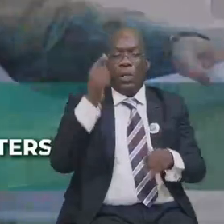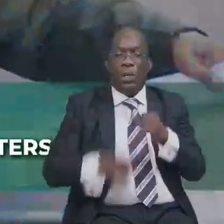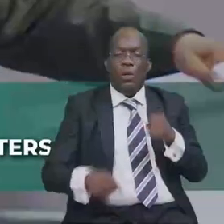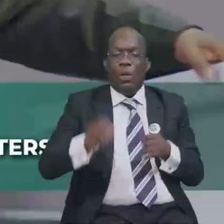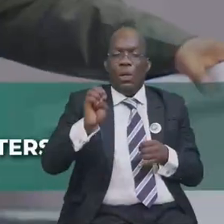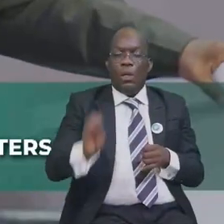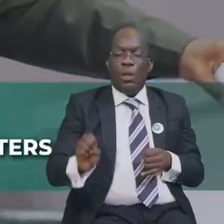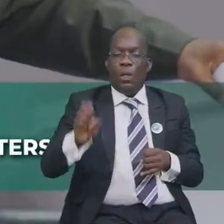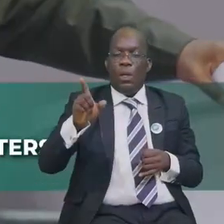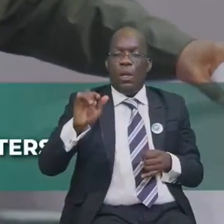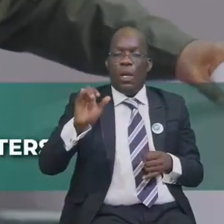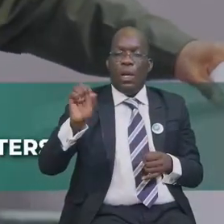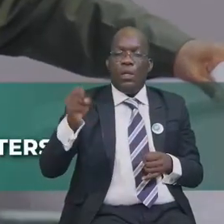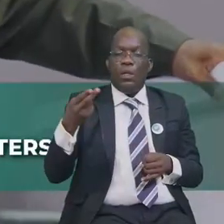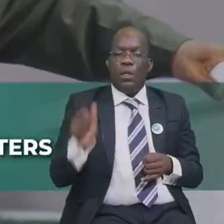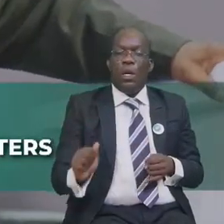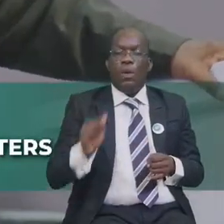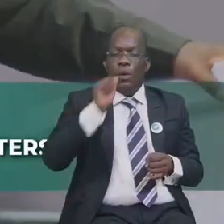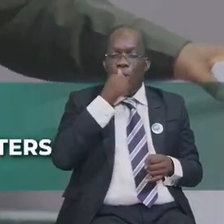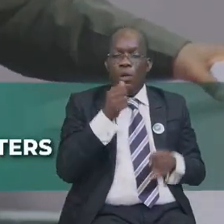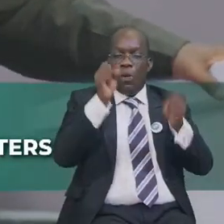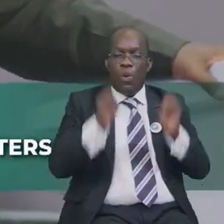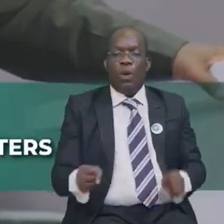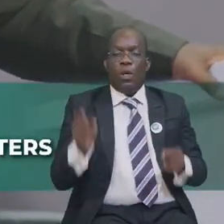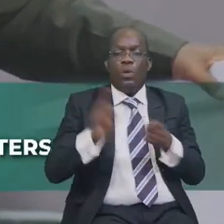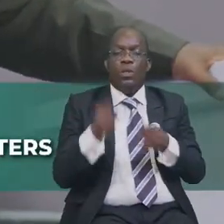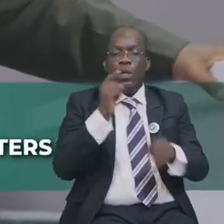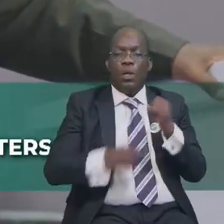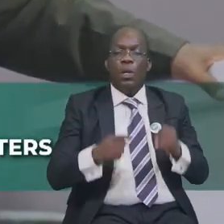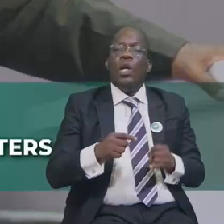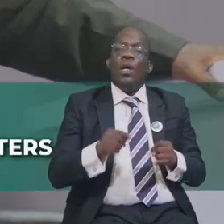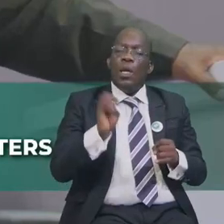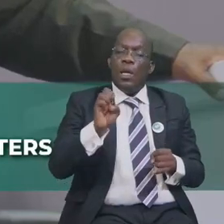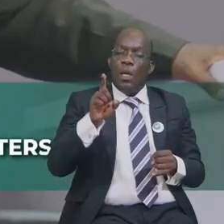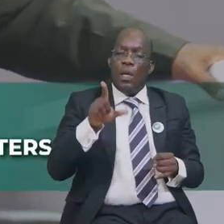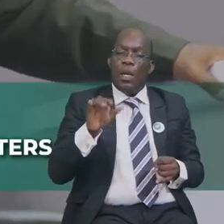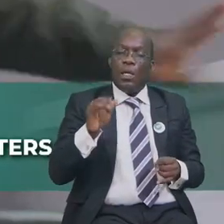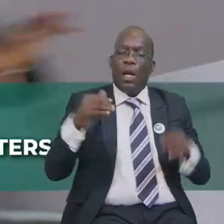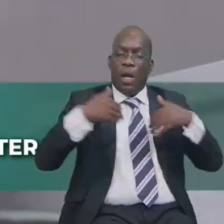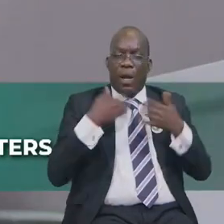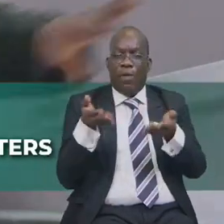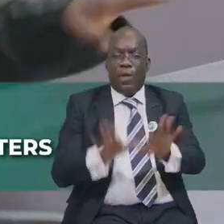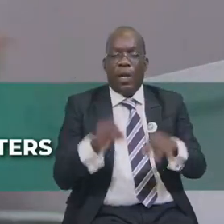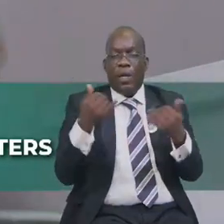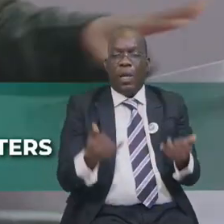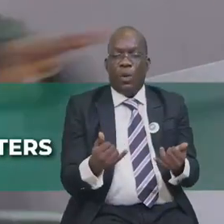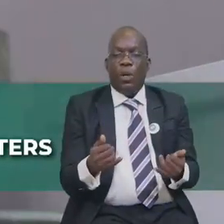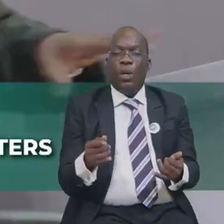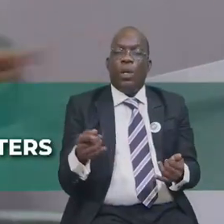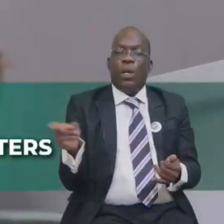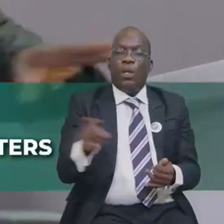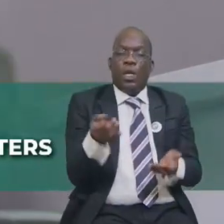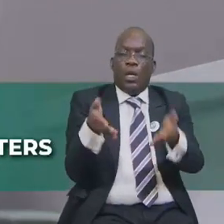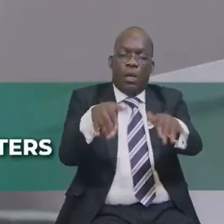Élisée est mort maintenant. Il était maintenant mort. On l'avait enterré. Mais le tombeau n'était